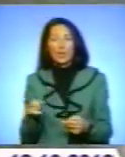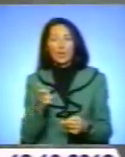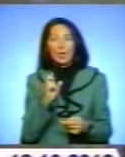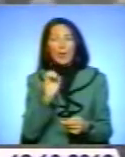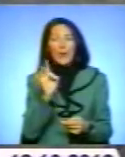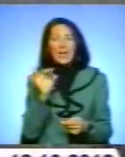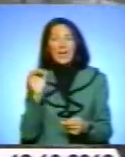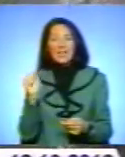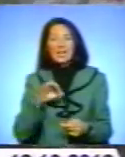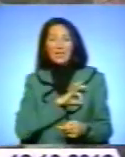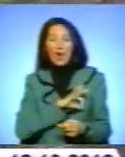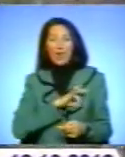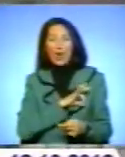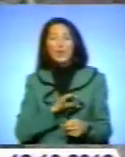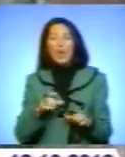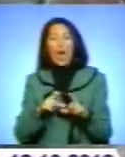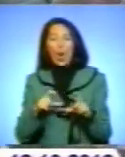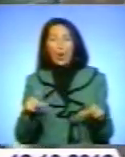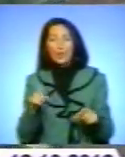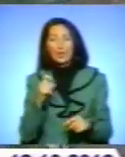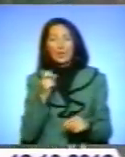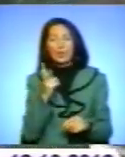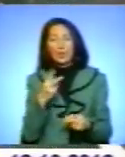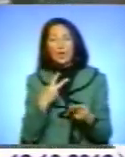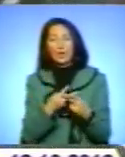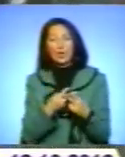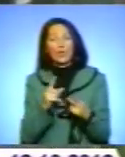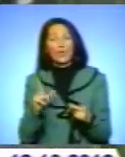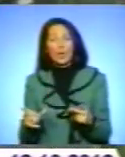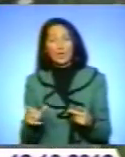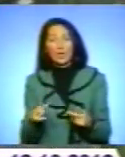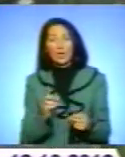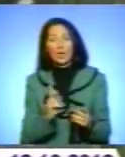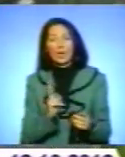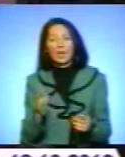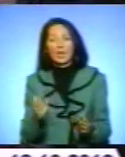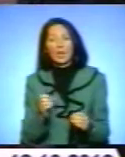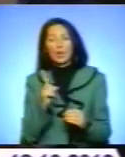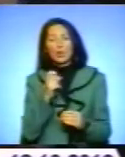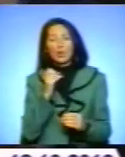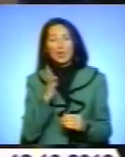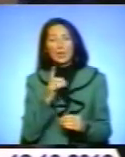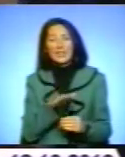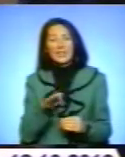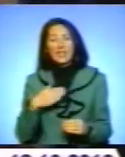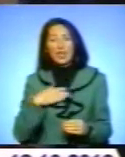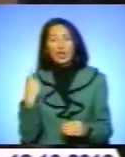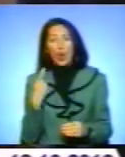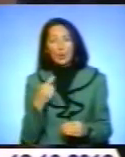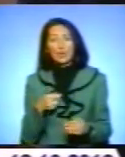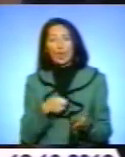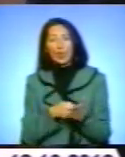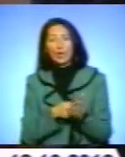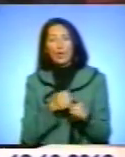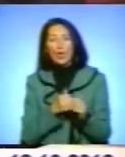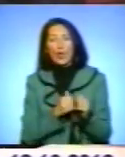виховній колонії наразі 112 ув'язнених, серед яких тільки 14 дітей з нашої області. Утримання кожного в середньому за місяць